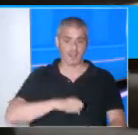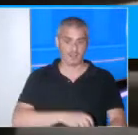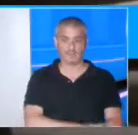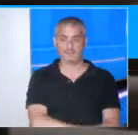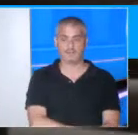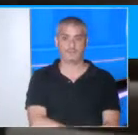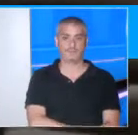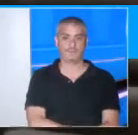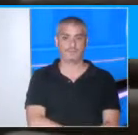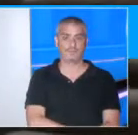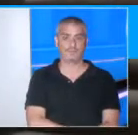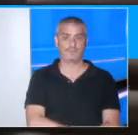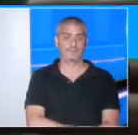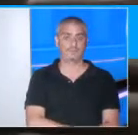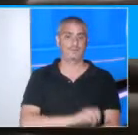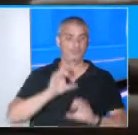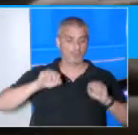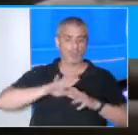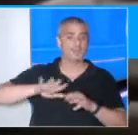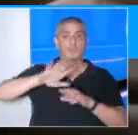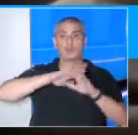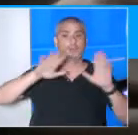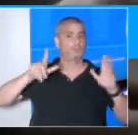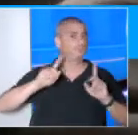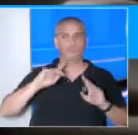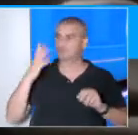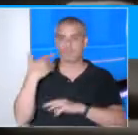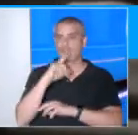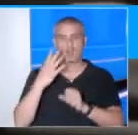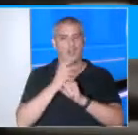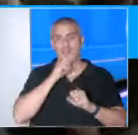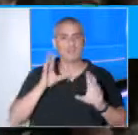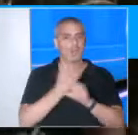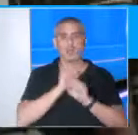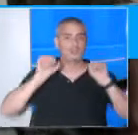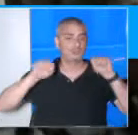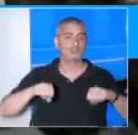בצפון המדינה, ששלט על מחוזות שלמים שהטליבן אף פעם לא הצליח להשתלט